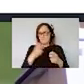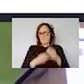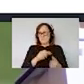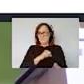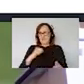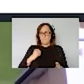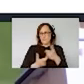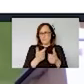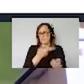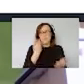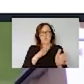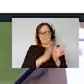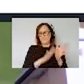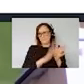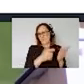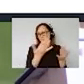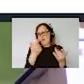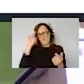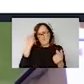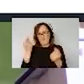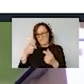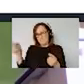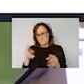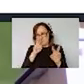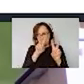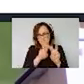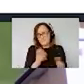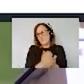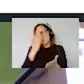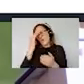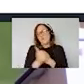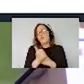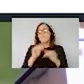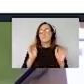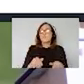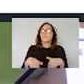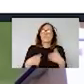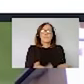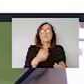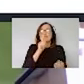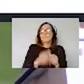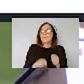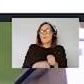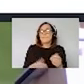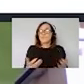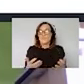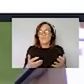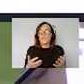zrobić, bo one są bardzo proste i intuicyjne. Co ważne, dajmy też sprawczość